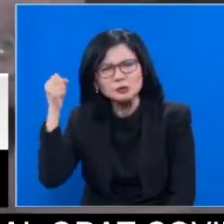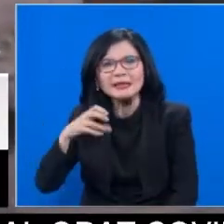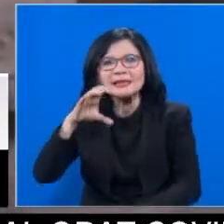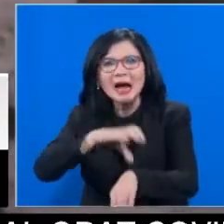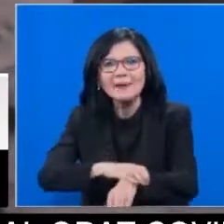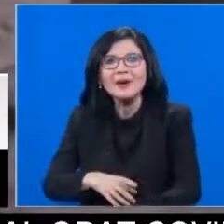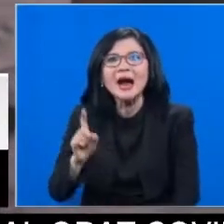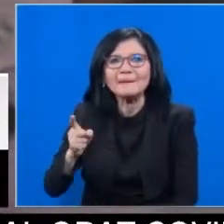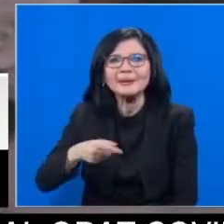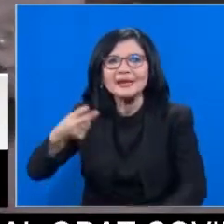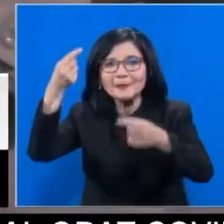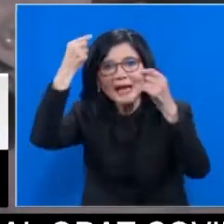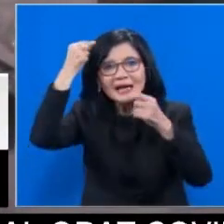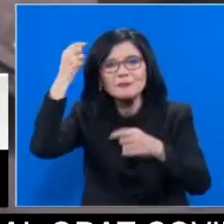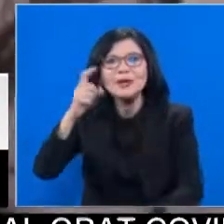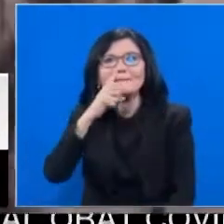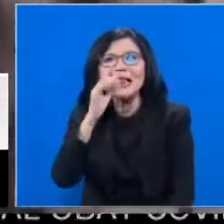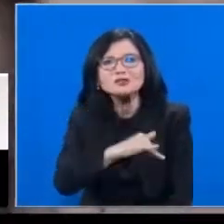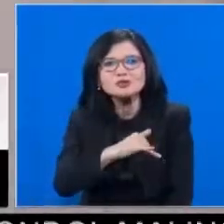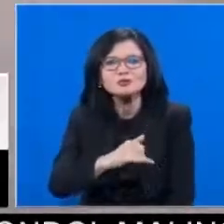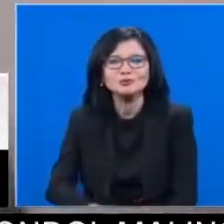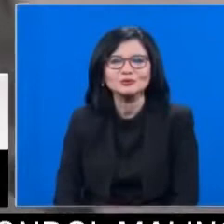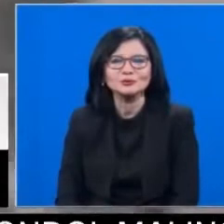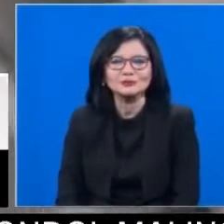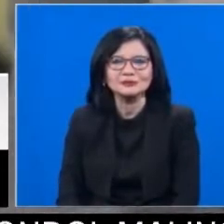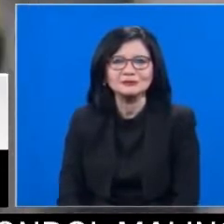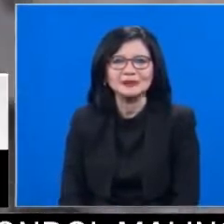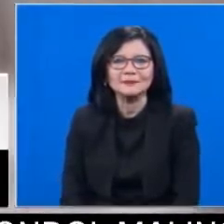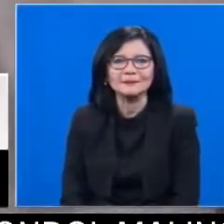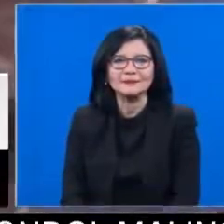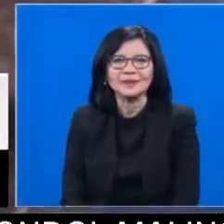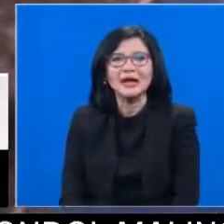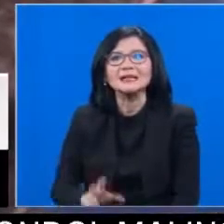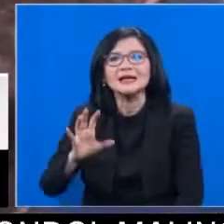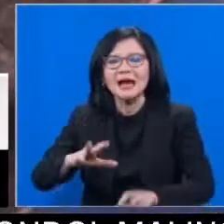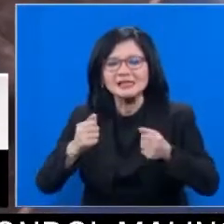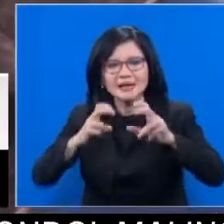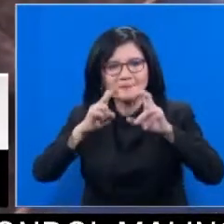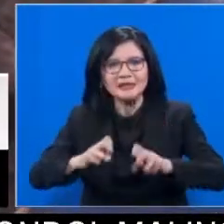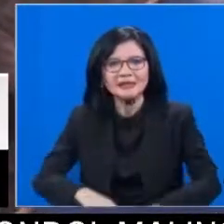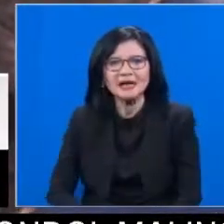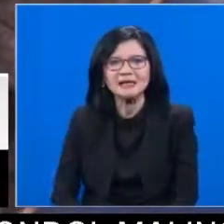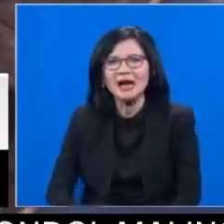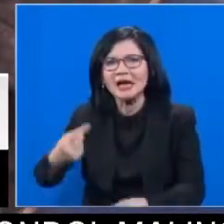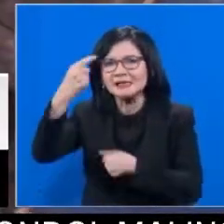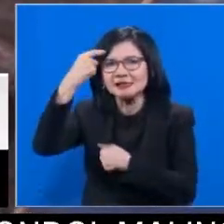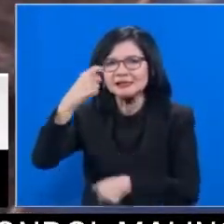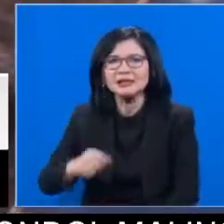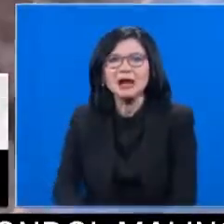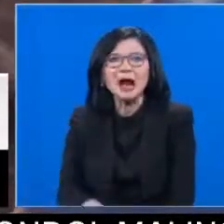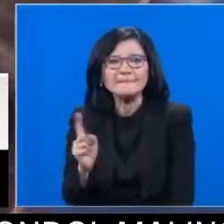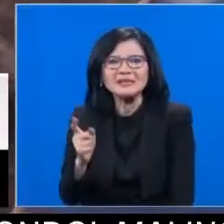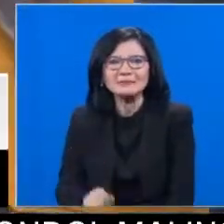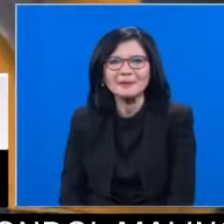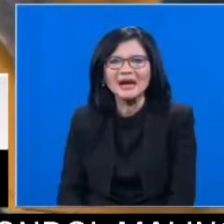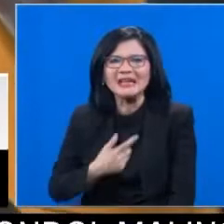lantaran kerap mengenakan rambut palsu untuk menyembunyikan identitasnya. Dari hasil penyelidikan, pelaku mengakui motif pembunuhan